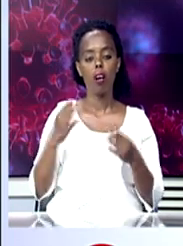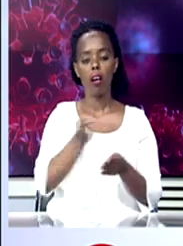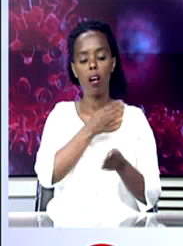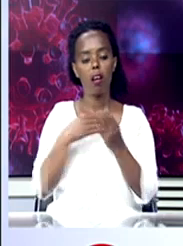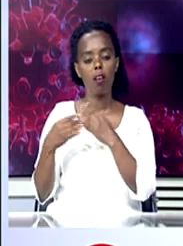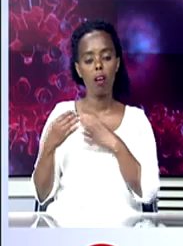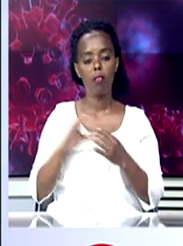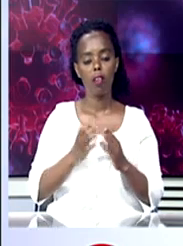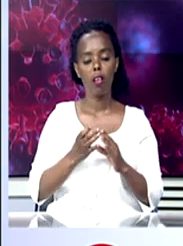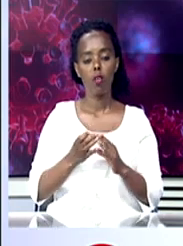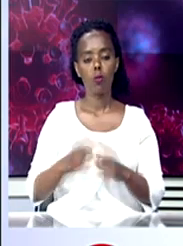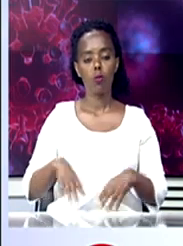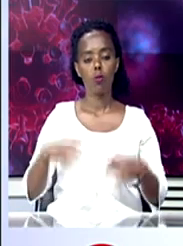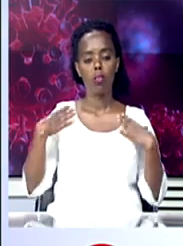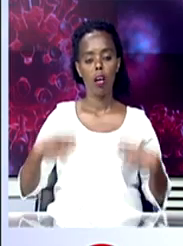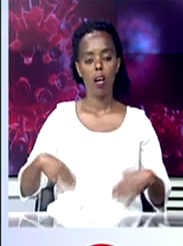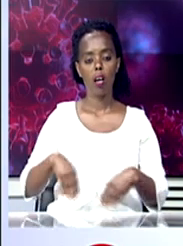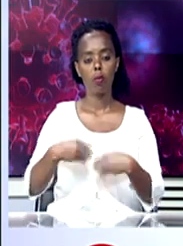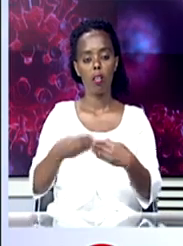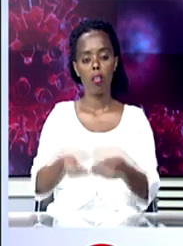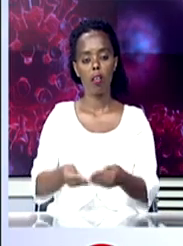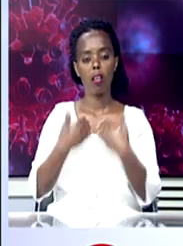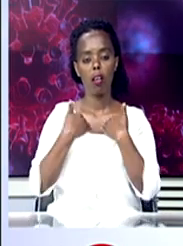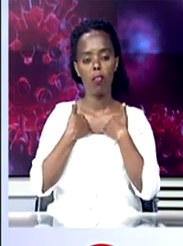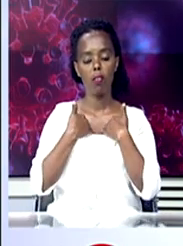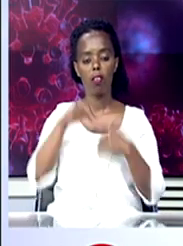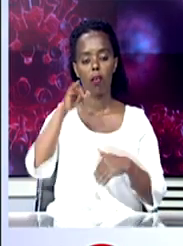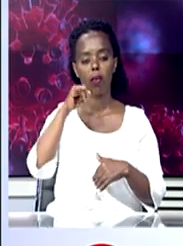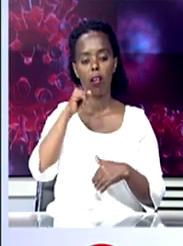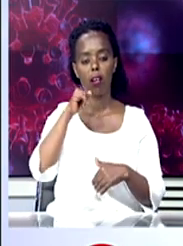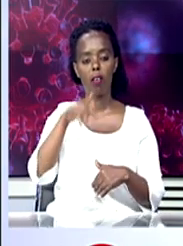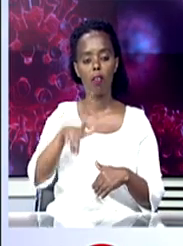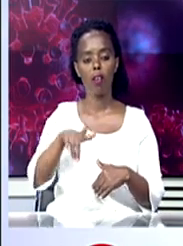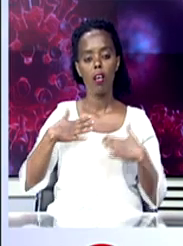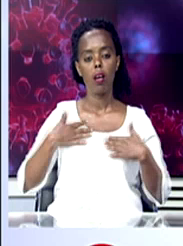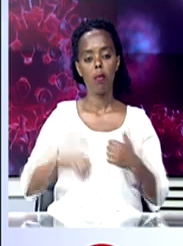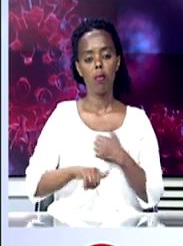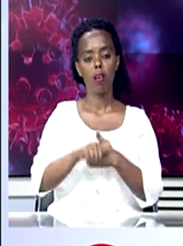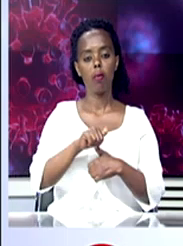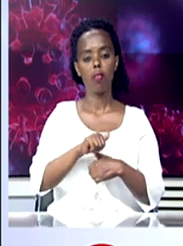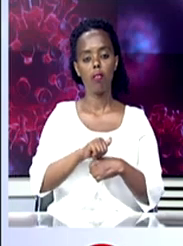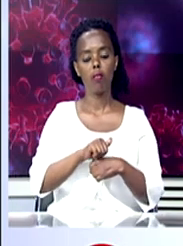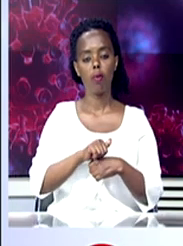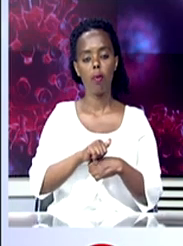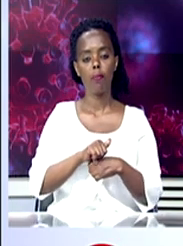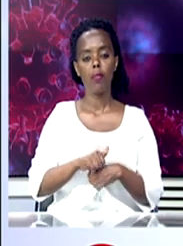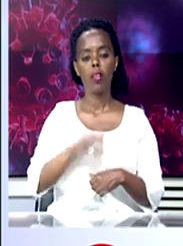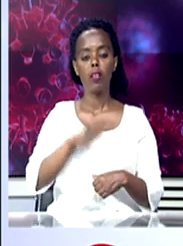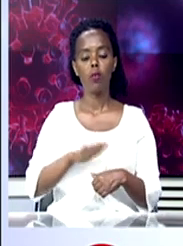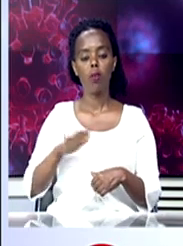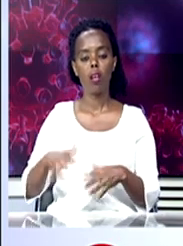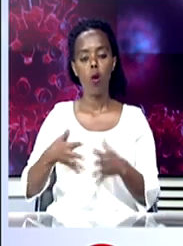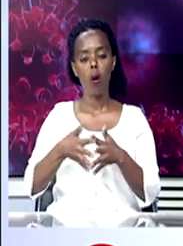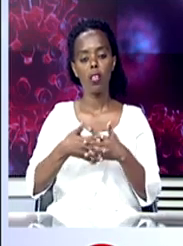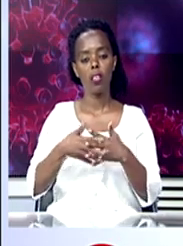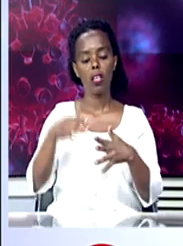tuuttaa binneetti kan geessine. Shamarraniif qaama miidhamaafi bakka tokkotti immoo ijoollee warshaa keessa